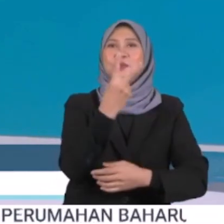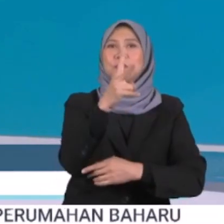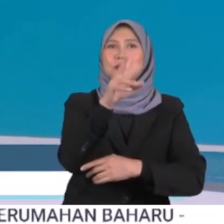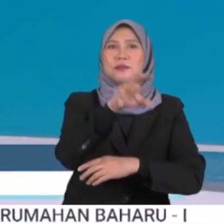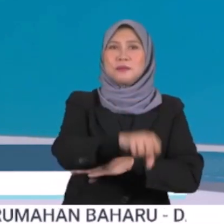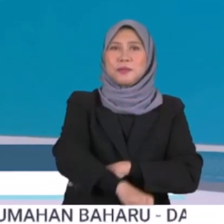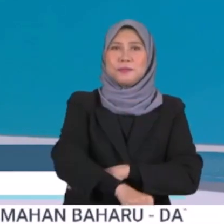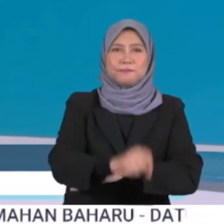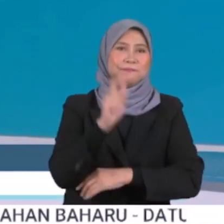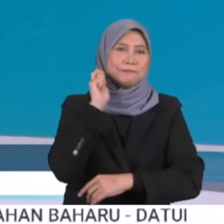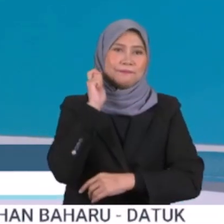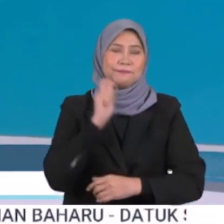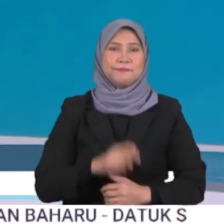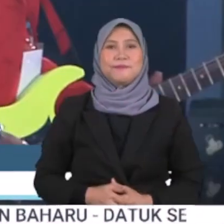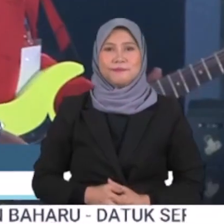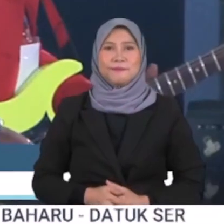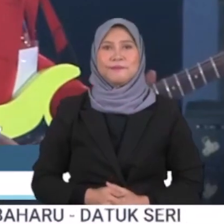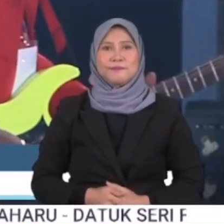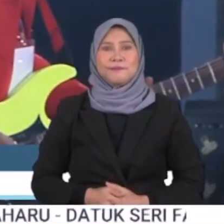tadi.